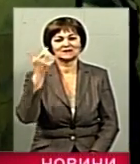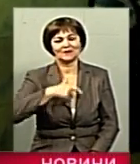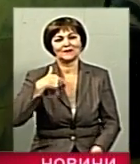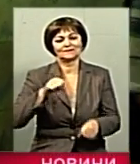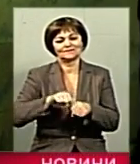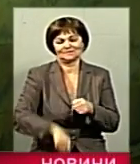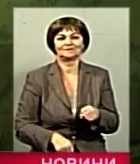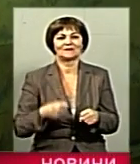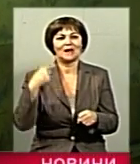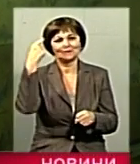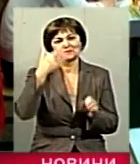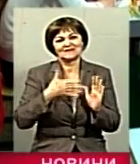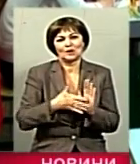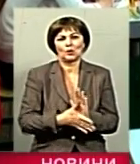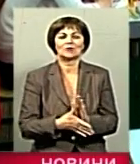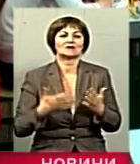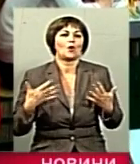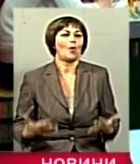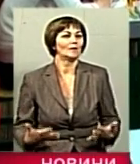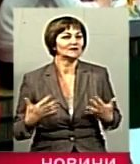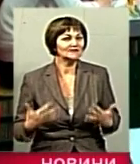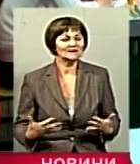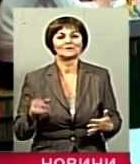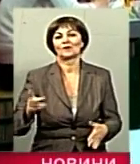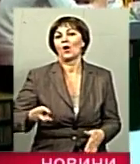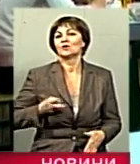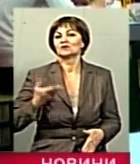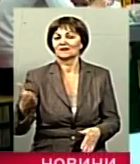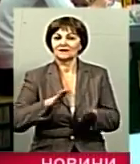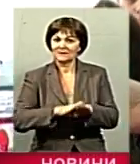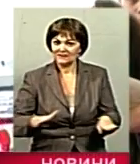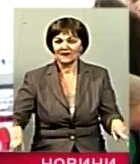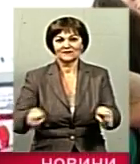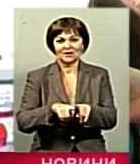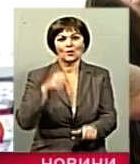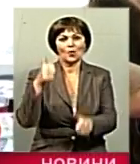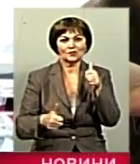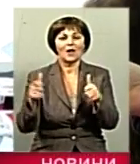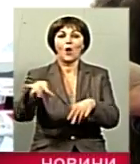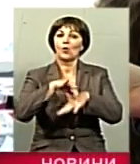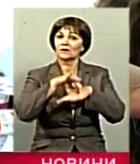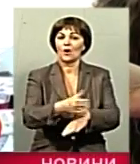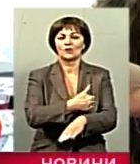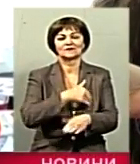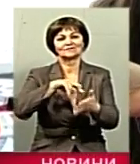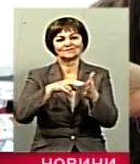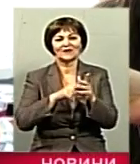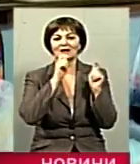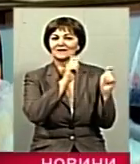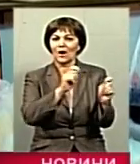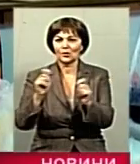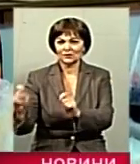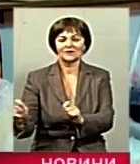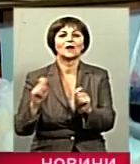психологічні комплекси в кінці кінців. Аби заохотити дітей до участі в таких конкурсах, організатори запланували нагородити третину учасників,